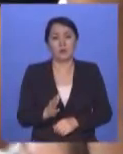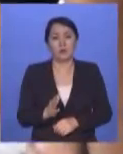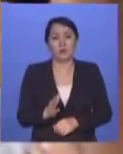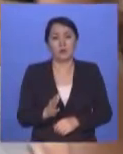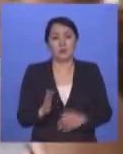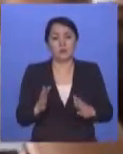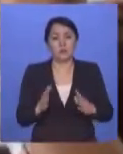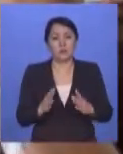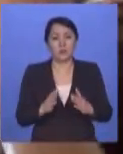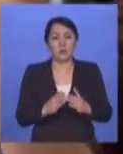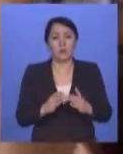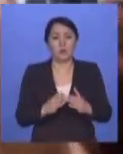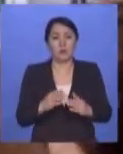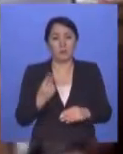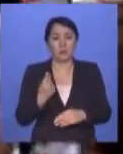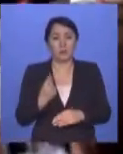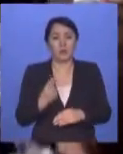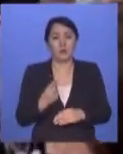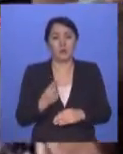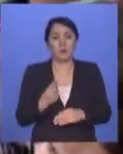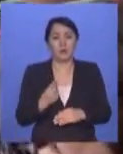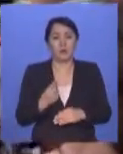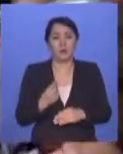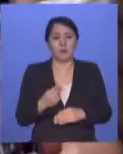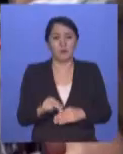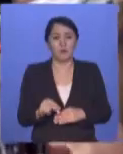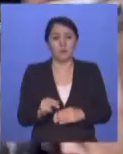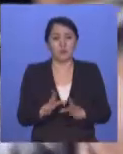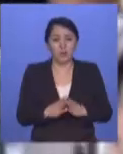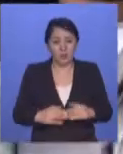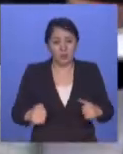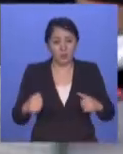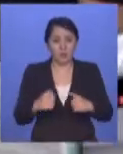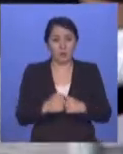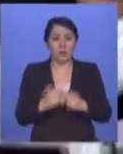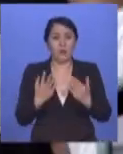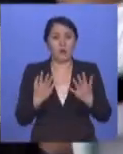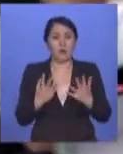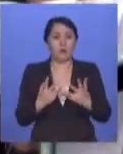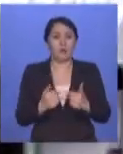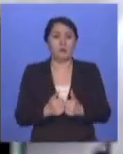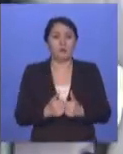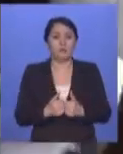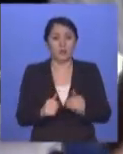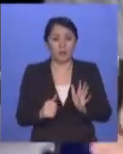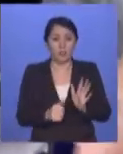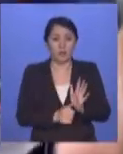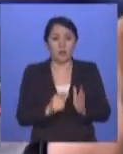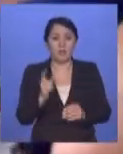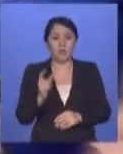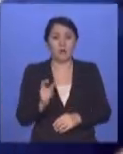Көп-көп рәкімет осындай болыны қуанышты. Шүкір семьямыз. Біз семьяда 6 адам.